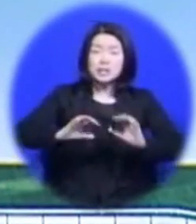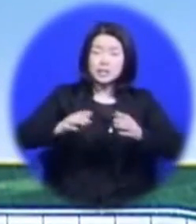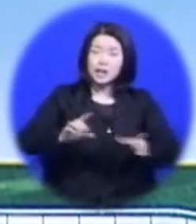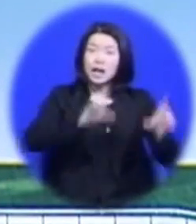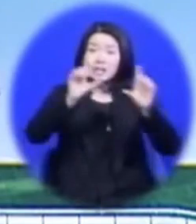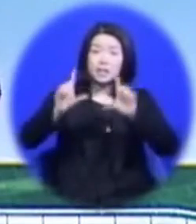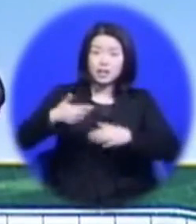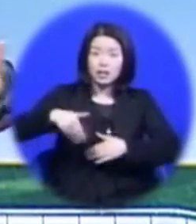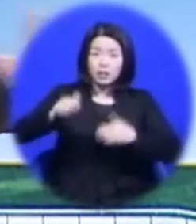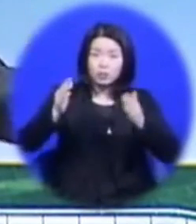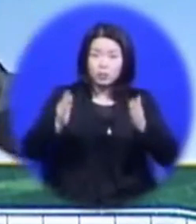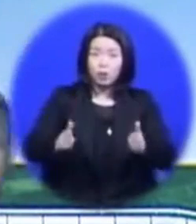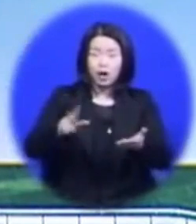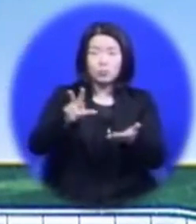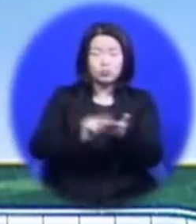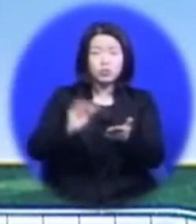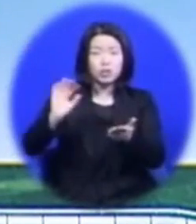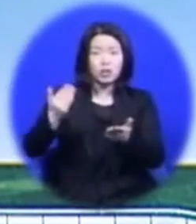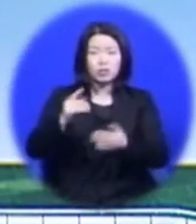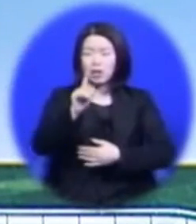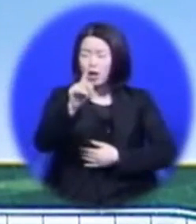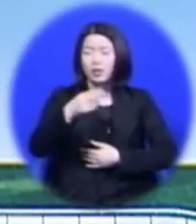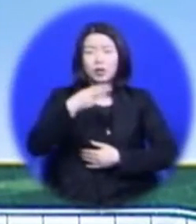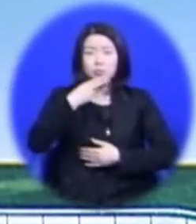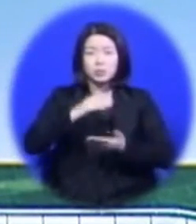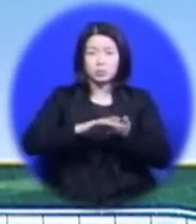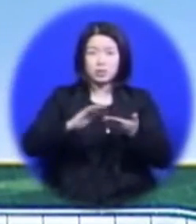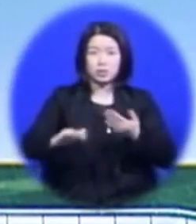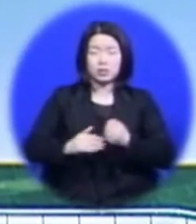동안에 문제가 될 수 있는 게 아무것도 없습니다.